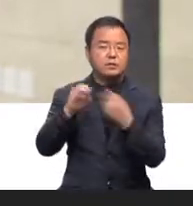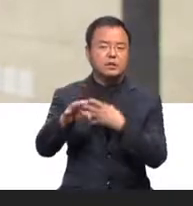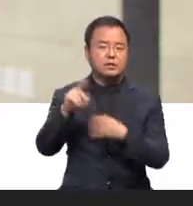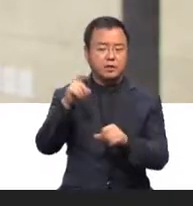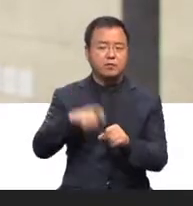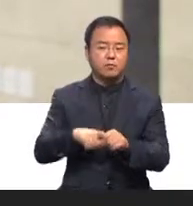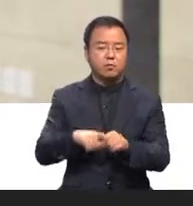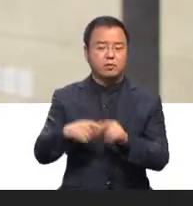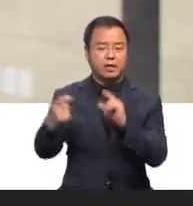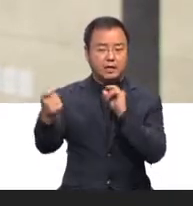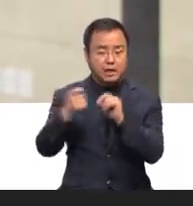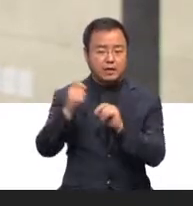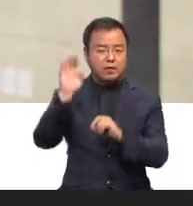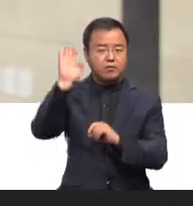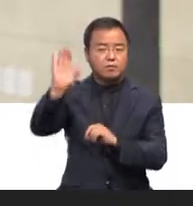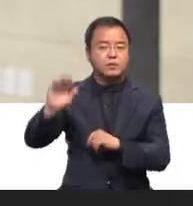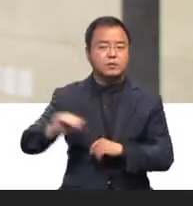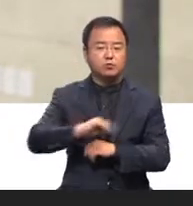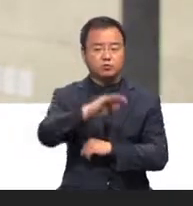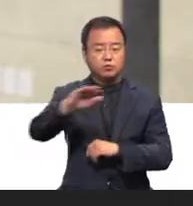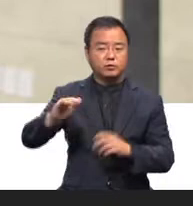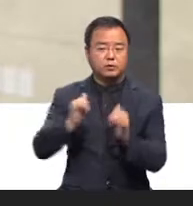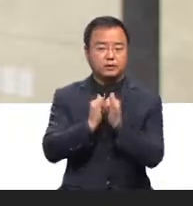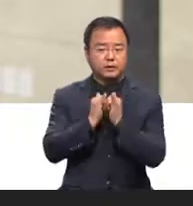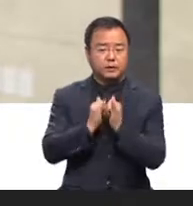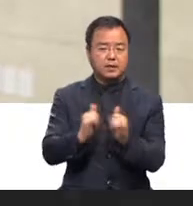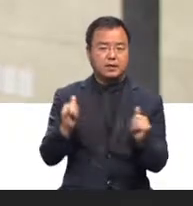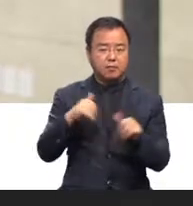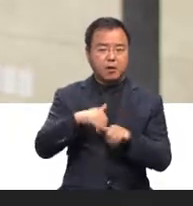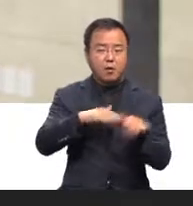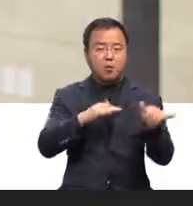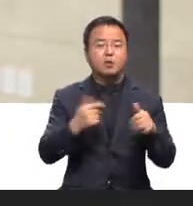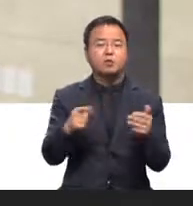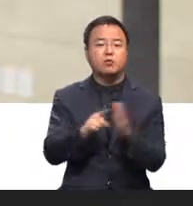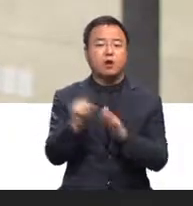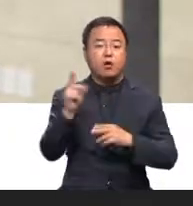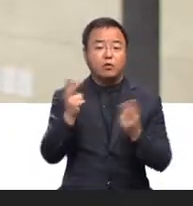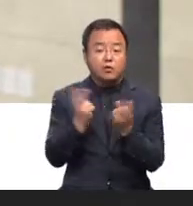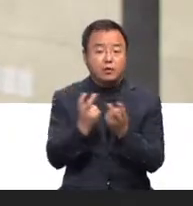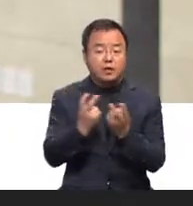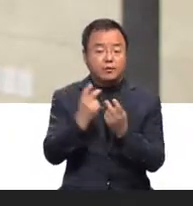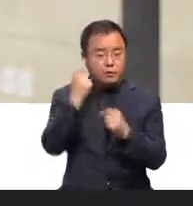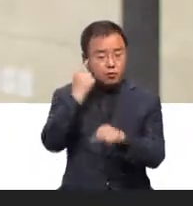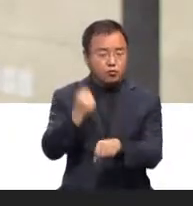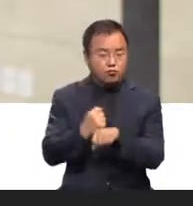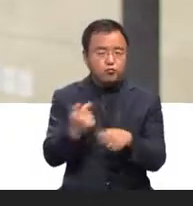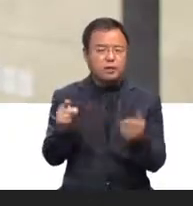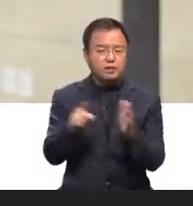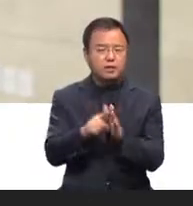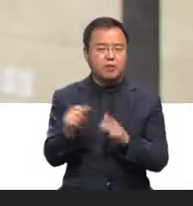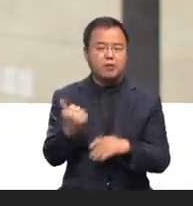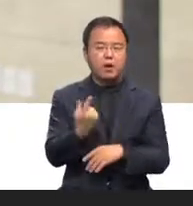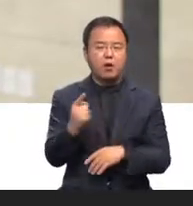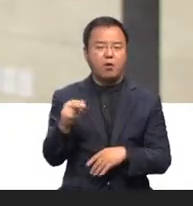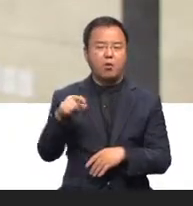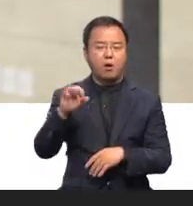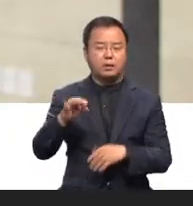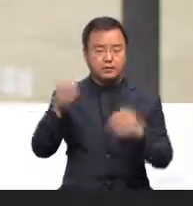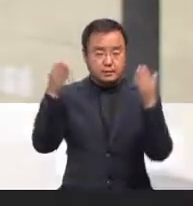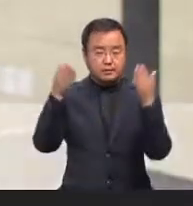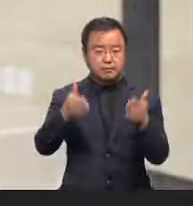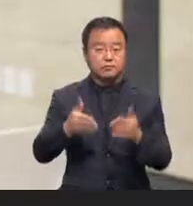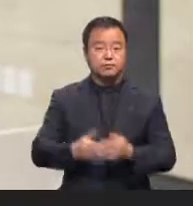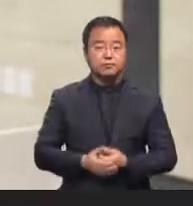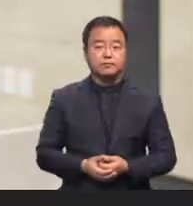건데요. 가까운 미래에 우리가 사람을 보내려면 어떻게 보내야 되는지 그런 걸 연구하라고 화성에 집중을 하게 됐습니다.